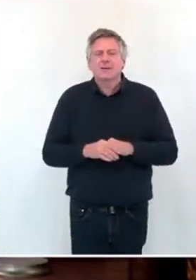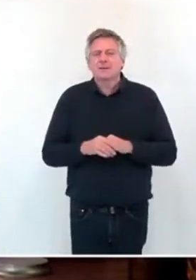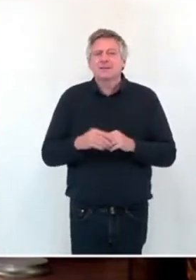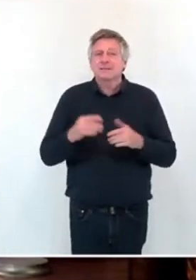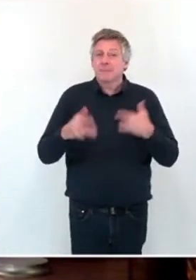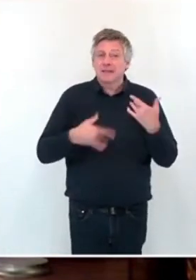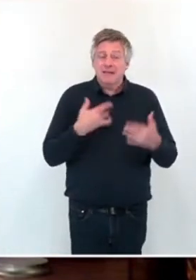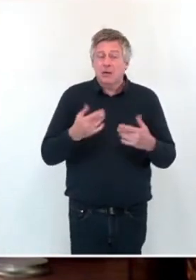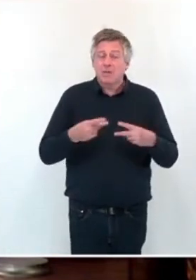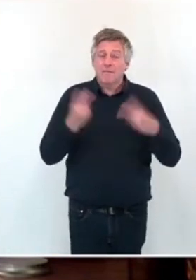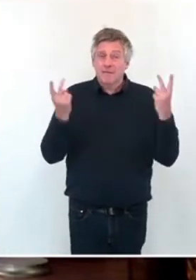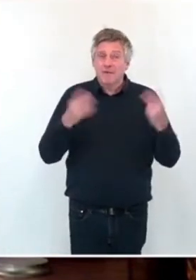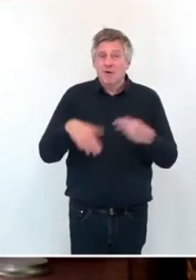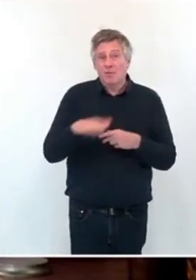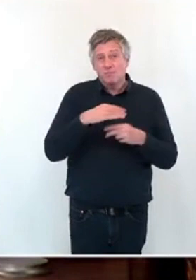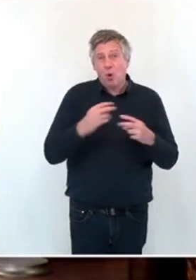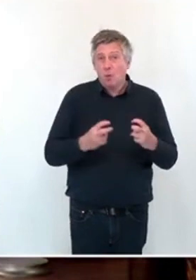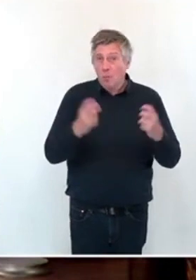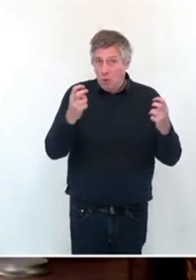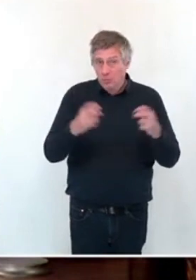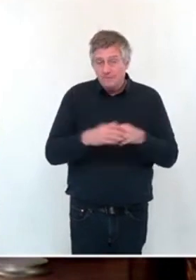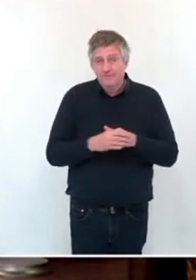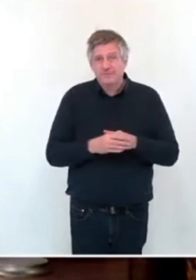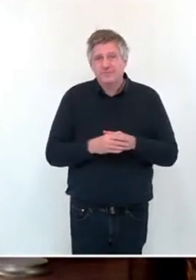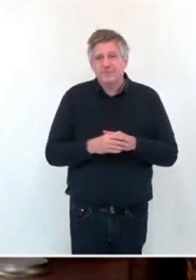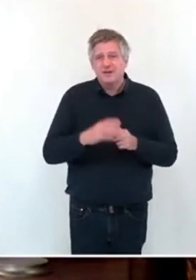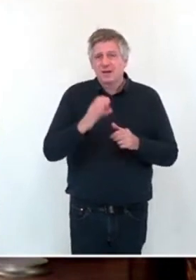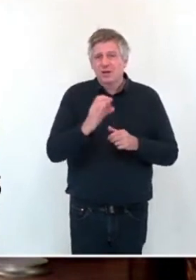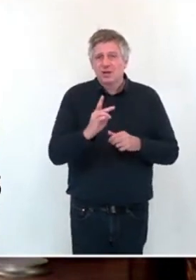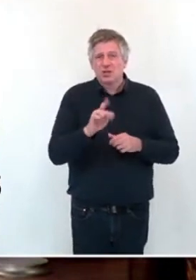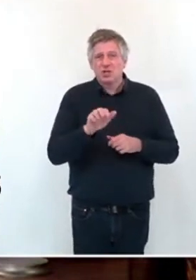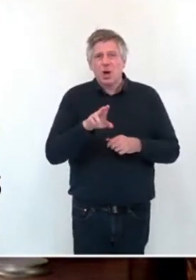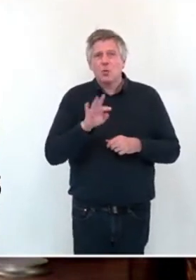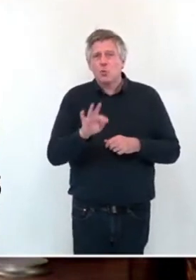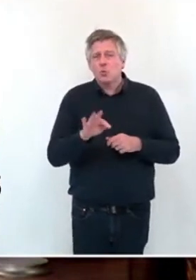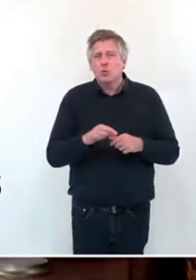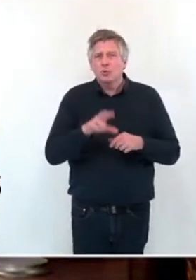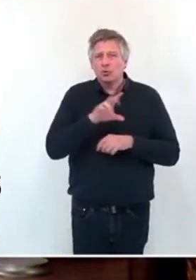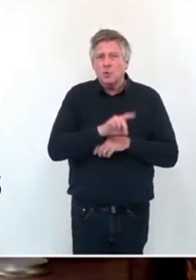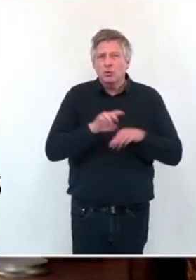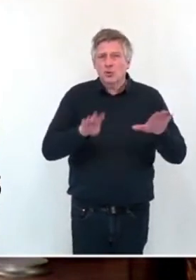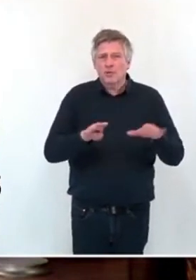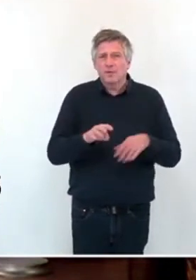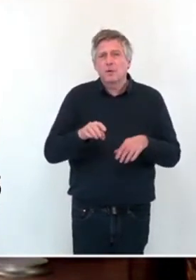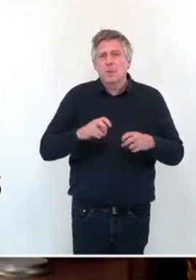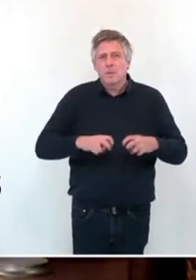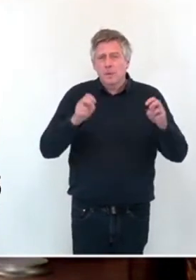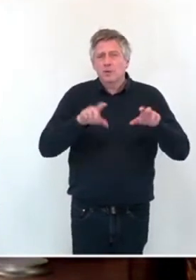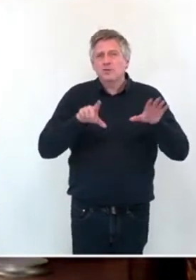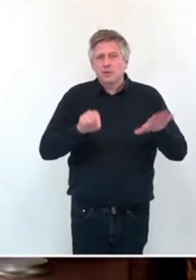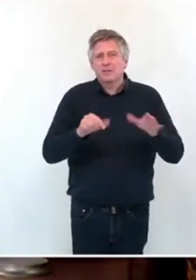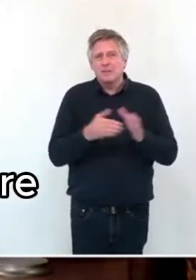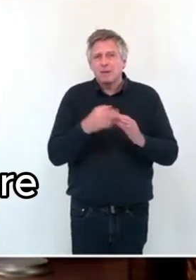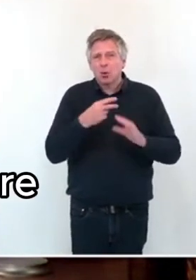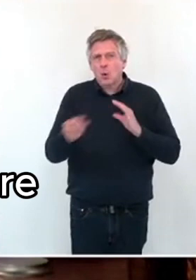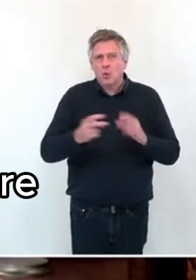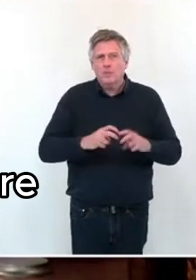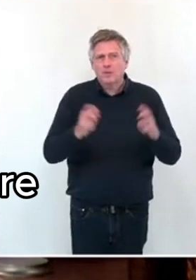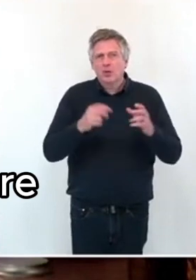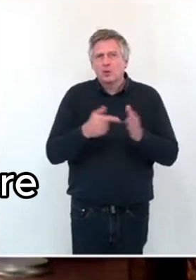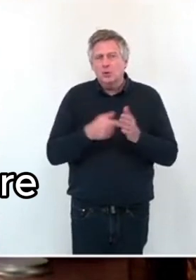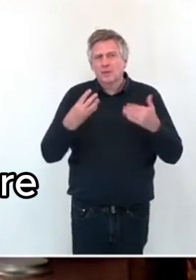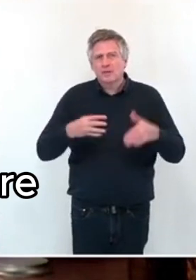été sensiblement augmentés. Chahut a vu sa subvention passer de 39 à 70 000 € entre